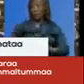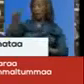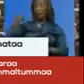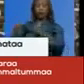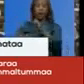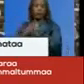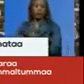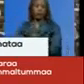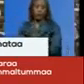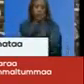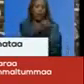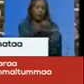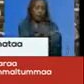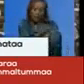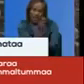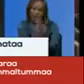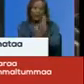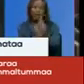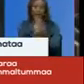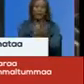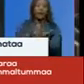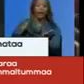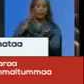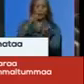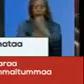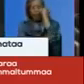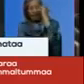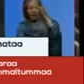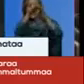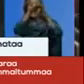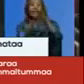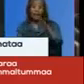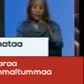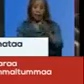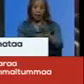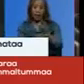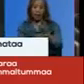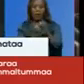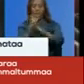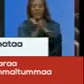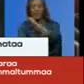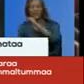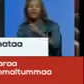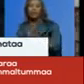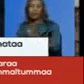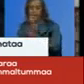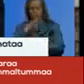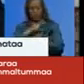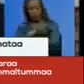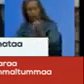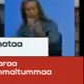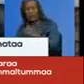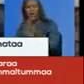ዓመታት ባስመዘገበችው ፈጣን እድገት የተነሳ በድህነት ቅነሳ፣ በመሠረተ ልማት ግንባታ፣ በሰው ኃይል